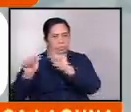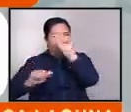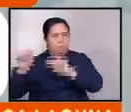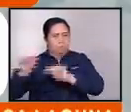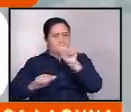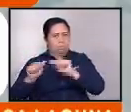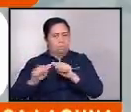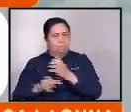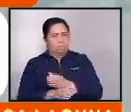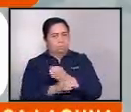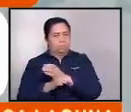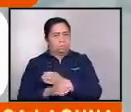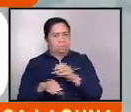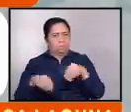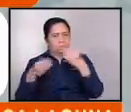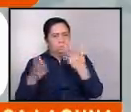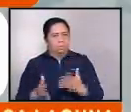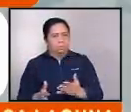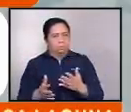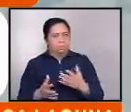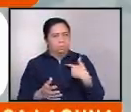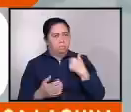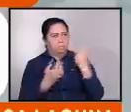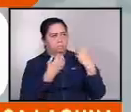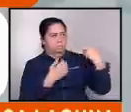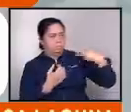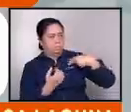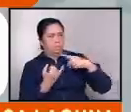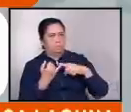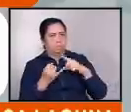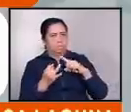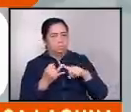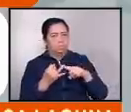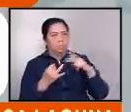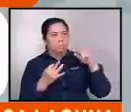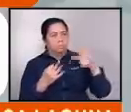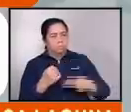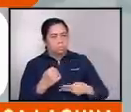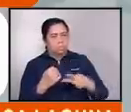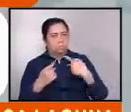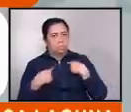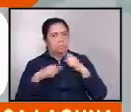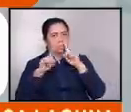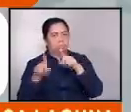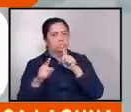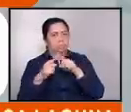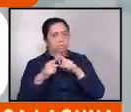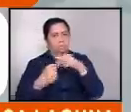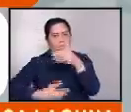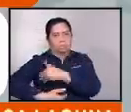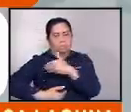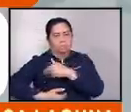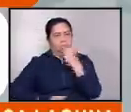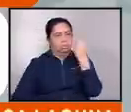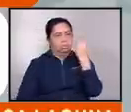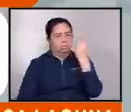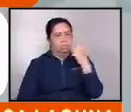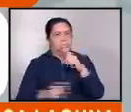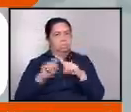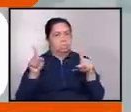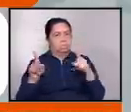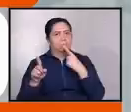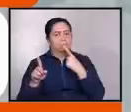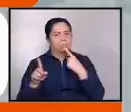ng caregiver. Chief Operating Officer? Apo. Okay. Tapos po, pagkatapos po nun, pumunta po talaga ako sa banko nung 12. Kaso